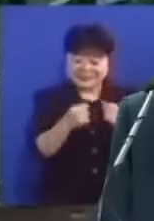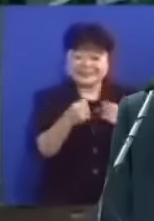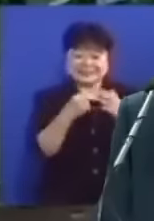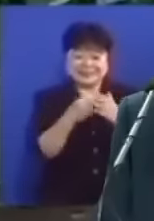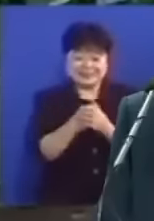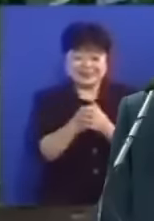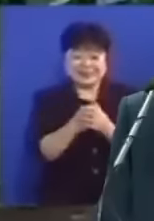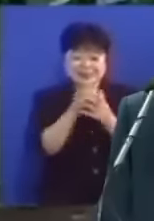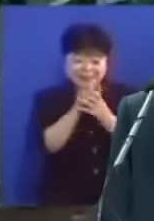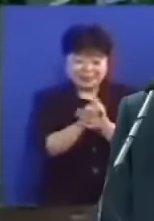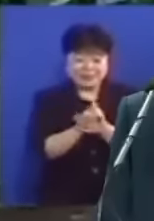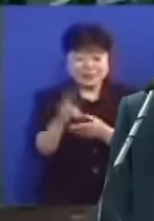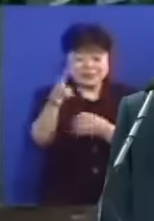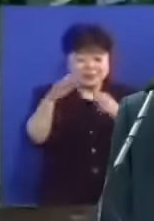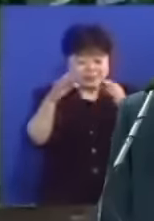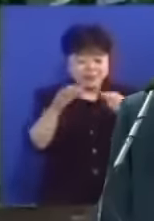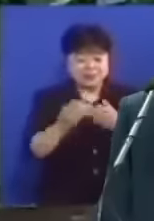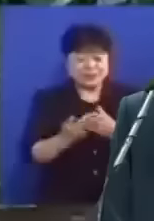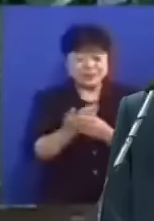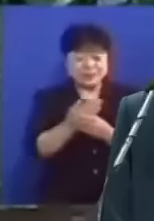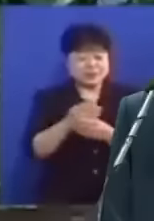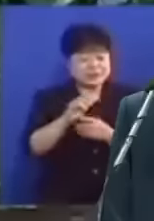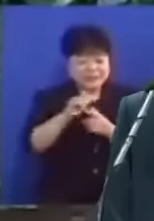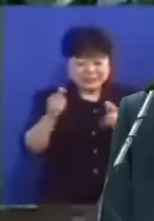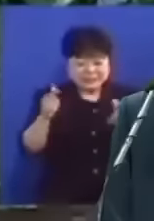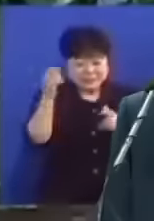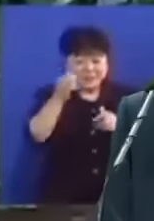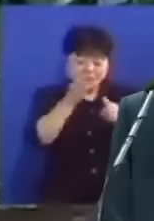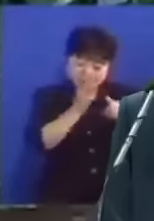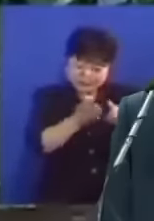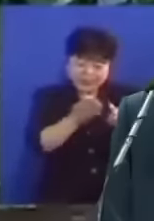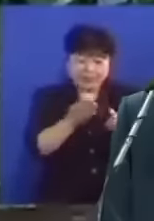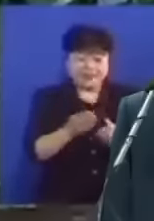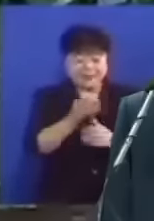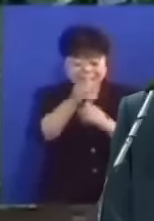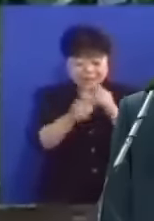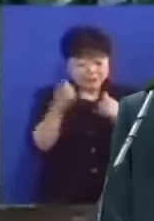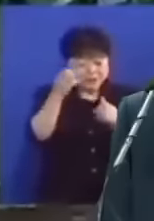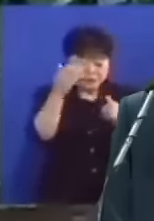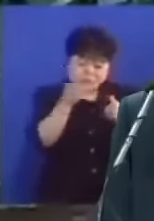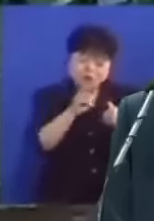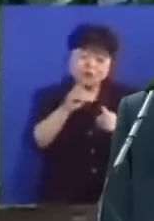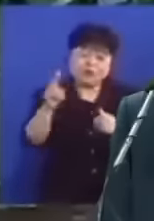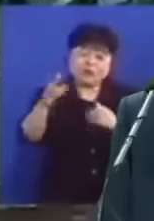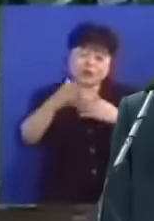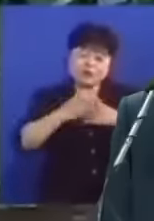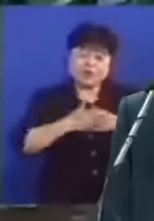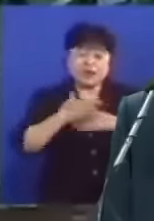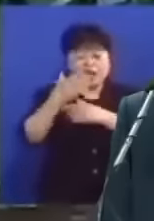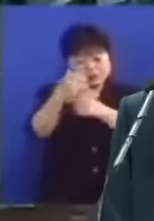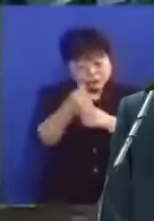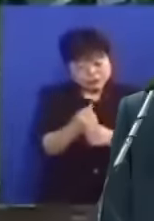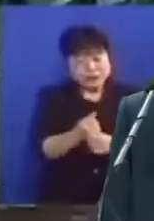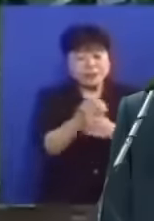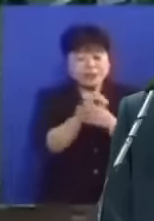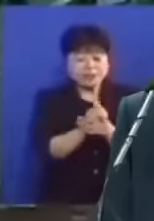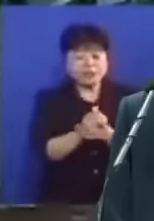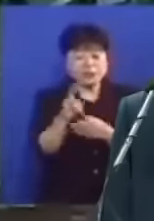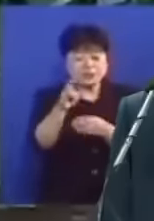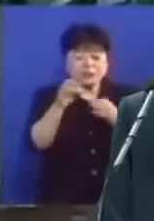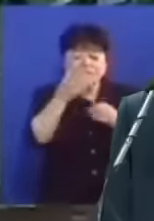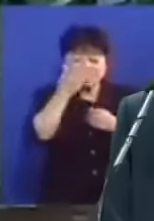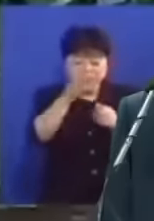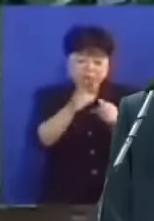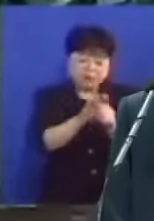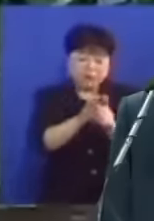때문에 기도와 찬미가 안 나올 때 성령께 부탁을 해야 되는 것입니다. 하나님 성령이시여 나를 붙들어서 기도하고